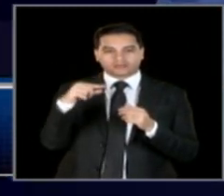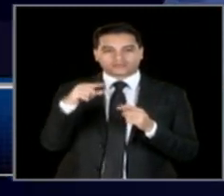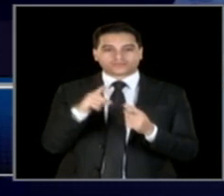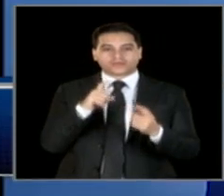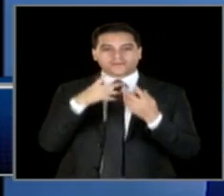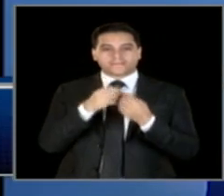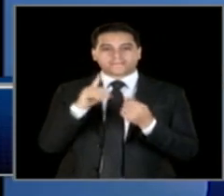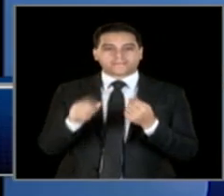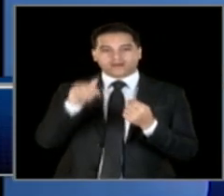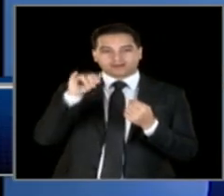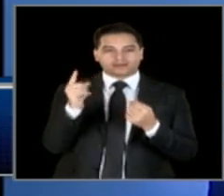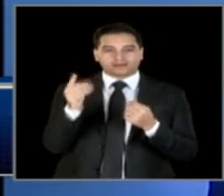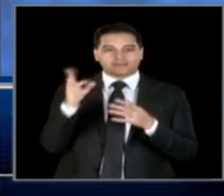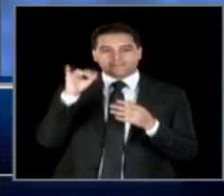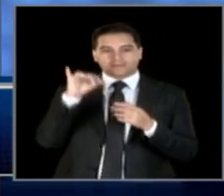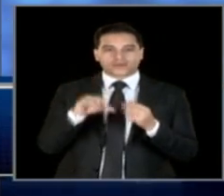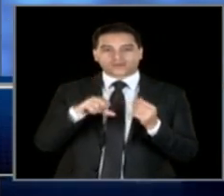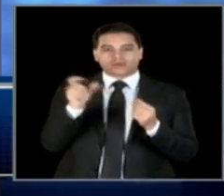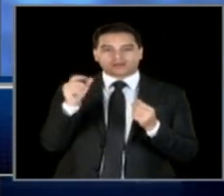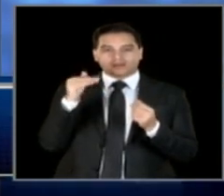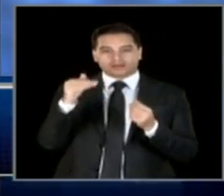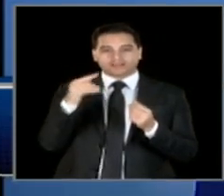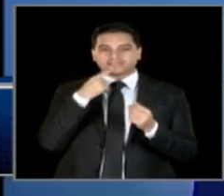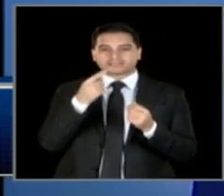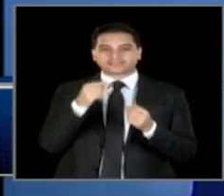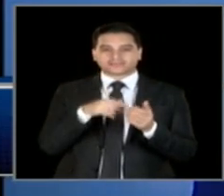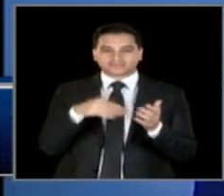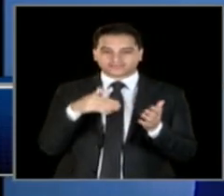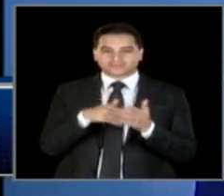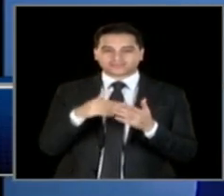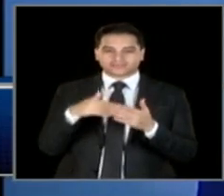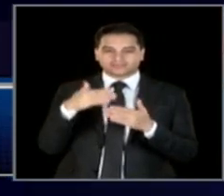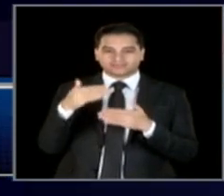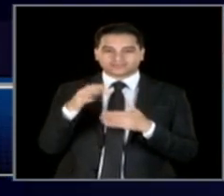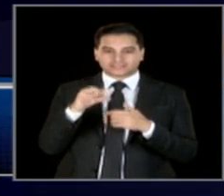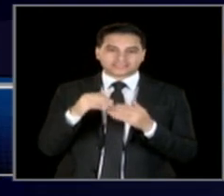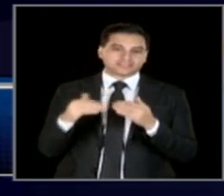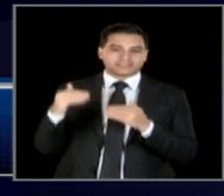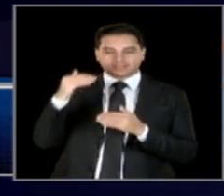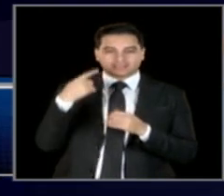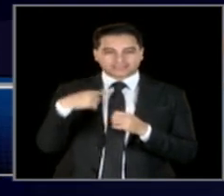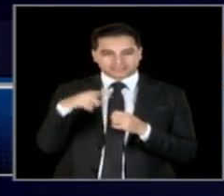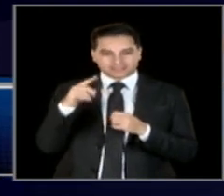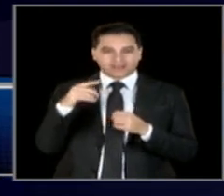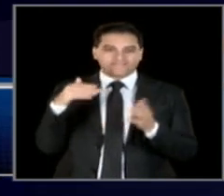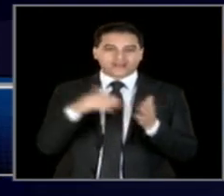1999. قدام بايرن ميونخ في الدقيقة 92. كان في الدقيقة في الوقت اللي هو بعد من بلس 90، يعني كانوا